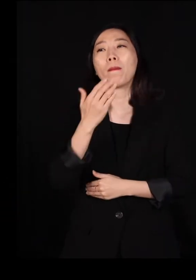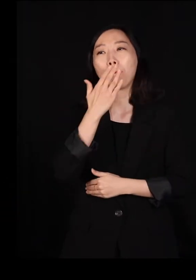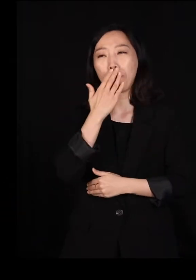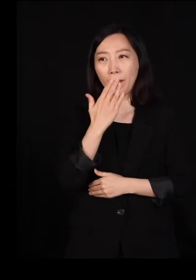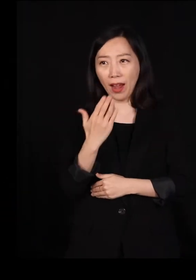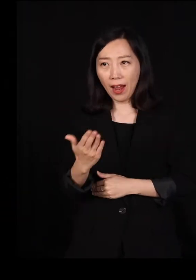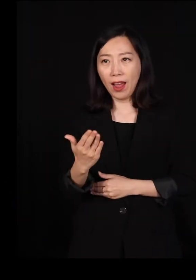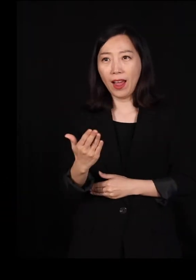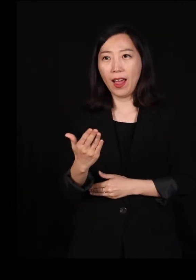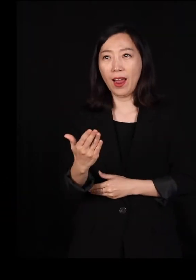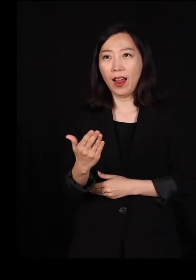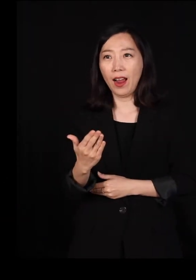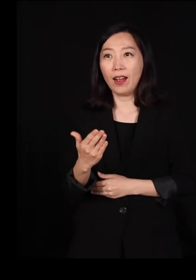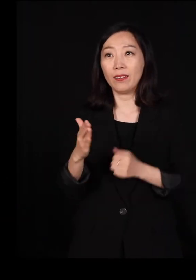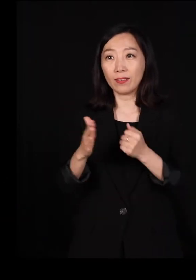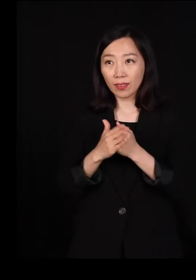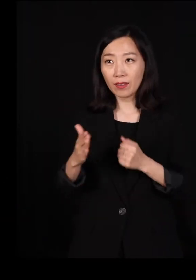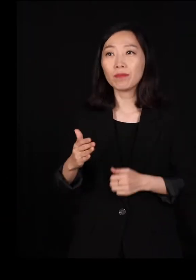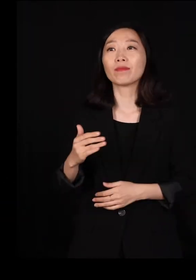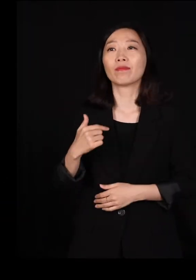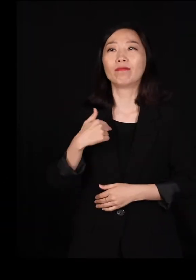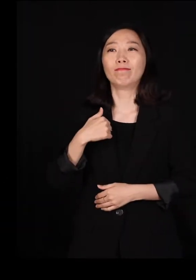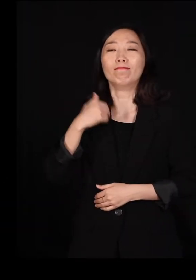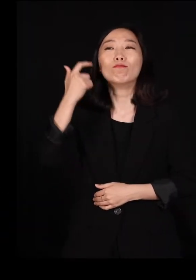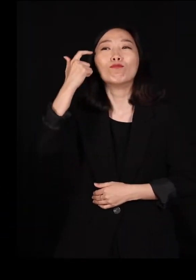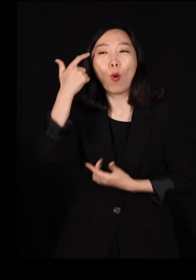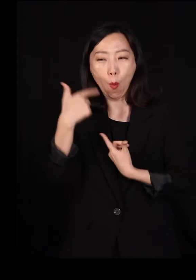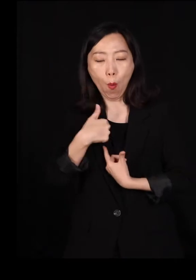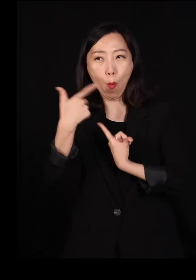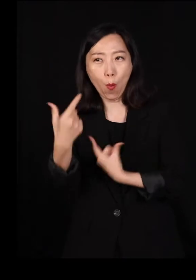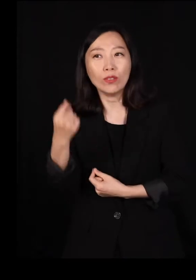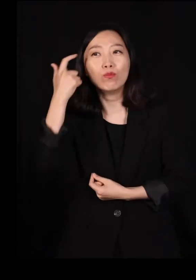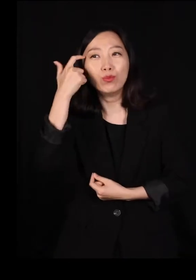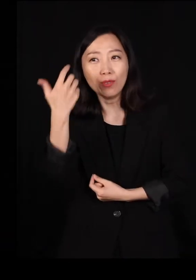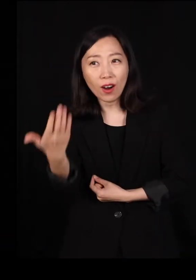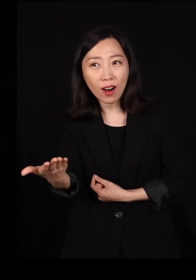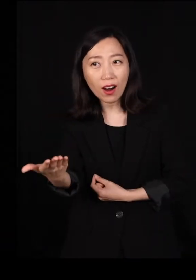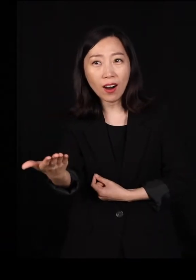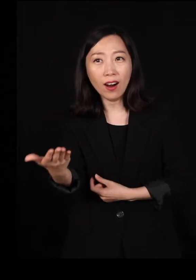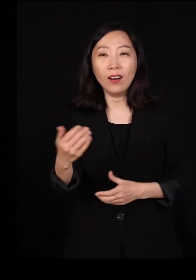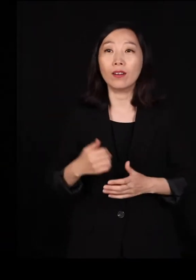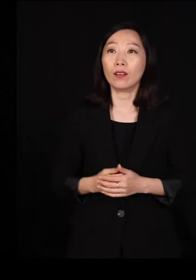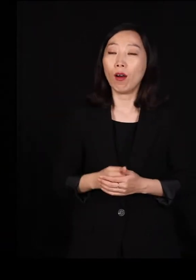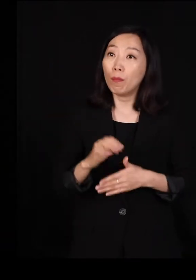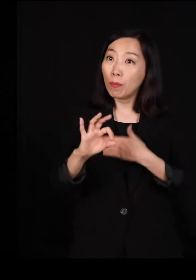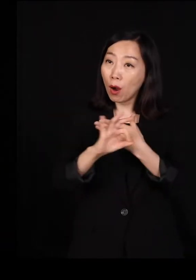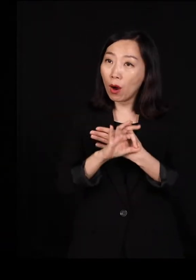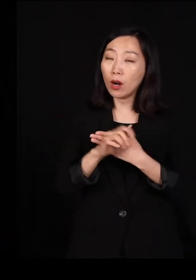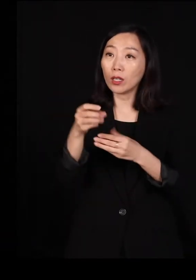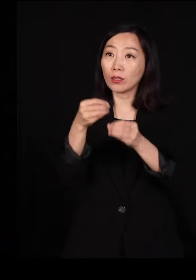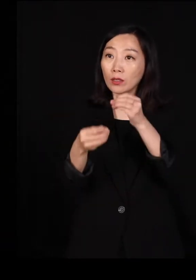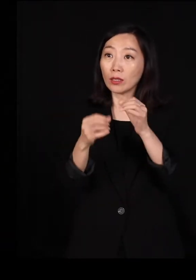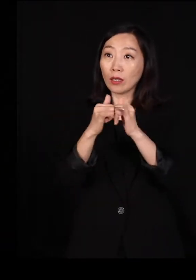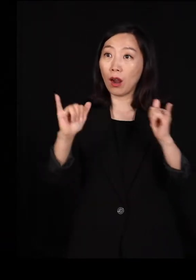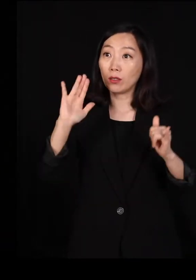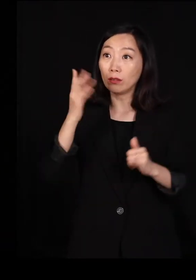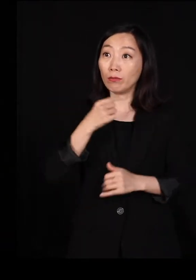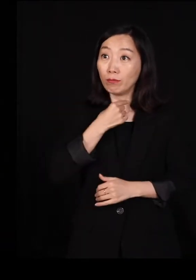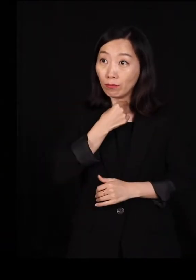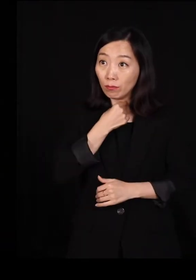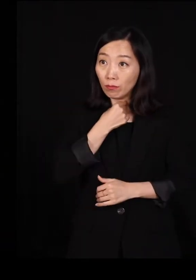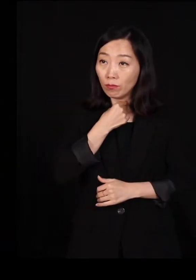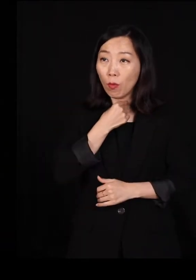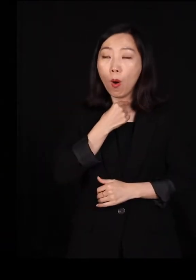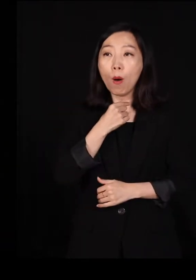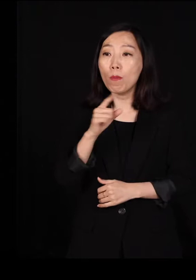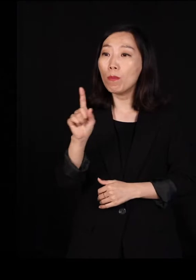풀어나갈 수 있겠죠. 그래서 저도 질문을 드렸어요. 반문을 했죠. 아, 그러면은 작가가 되기 위해서 뭘